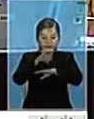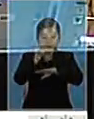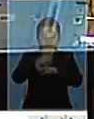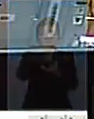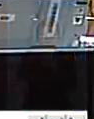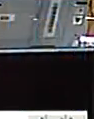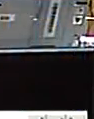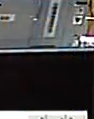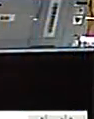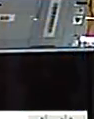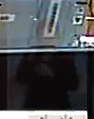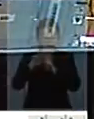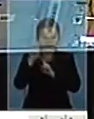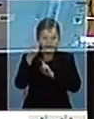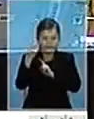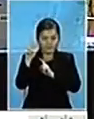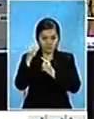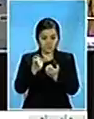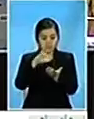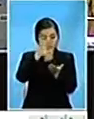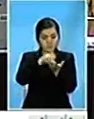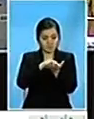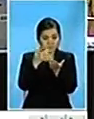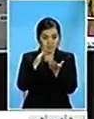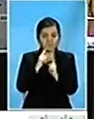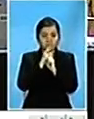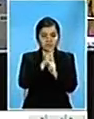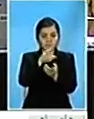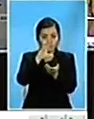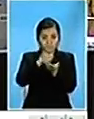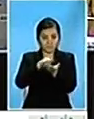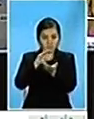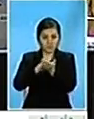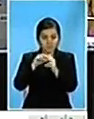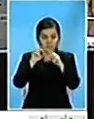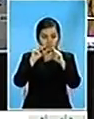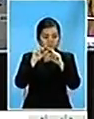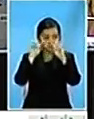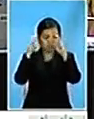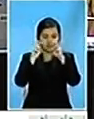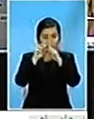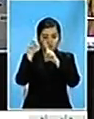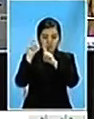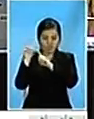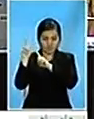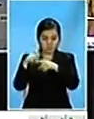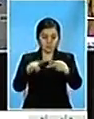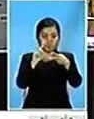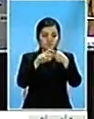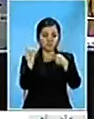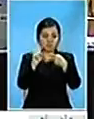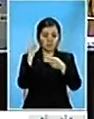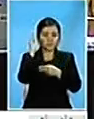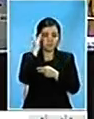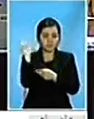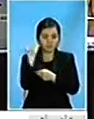อที่ประชุมครับซึ่งไม่ได้ปรากฏในระเบียบวาระจำนวน2เรื่องครับเรื่องที่1ครับรับทราบเรื่อง